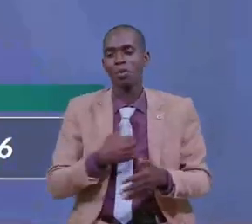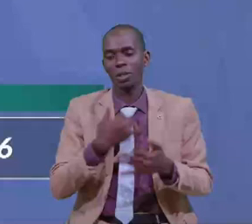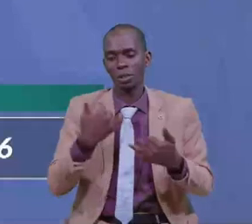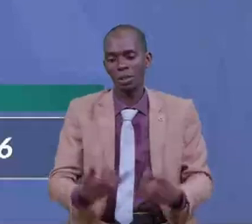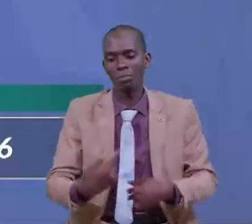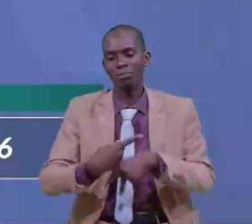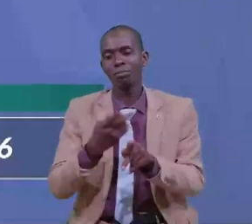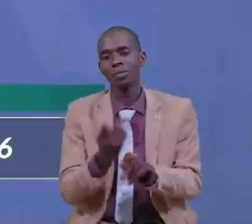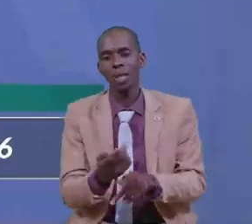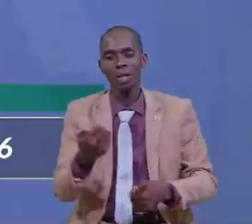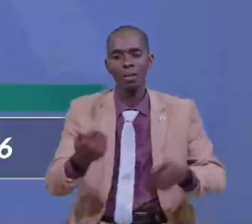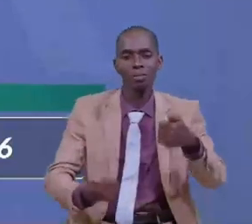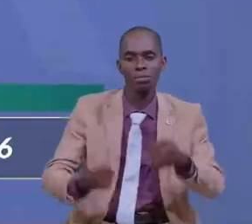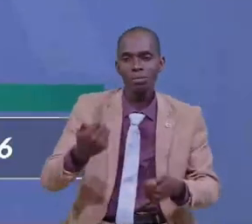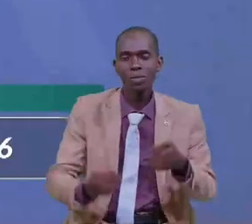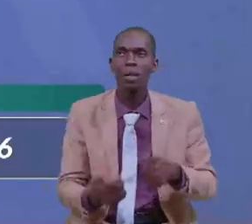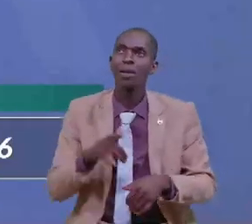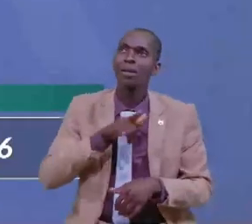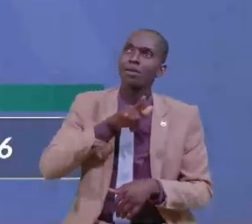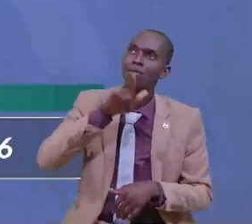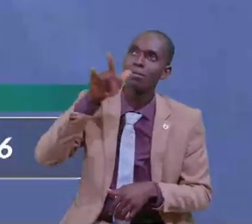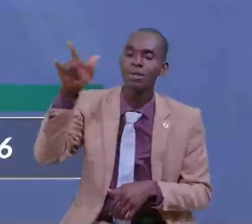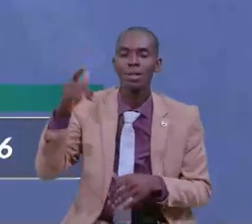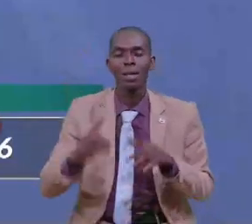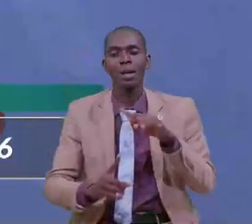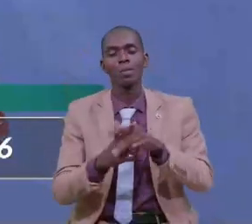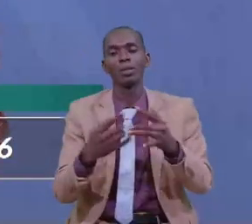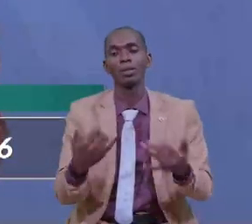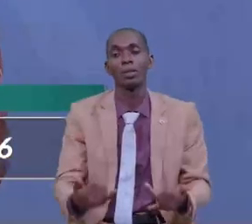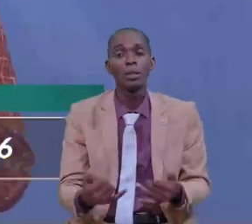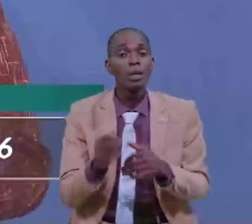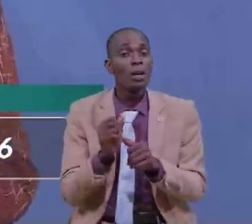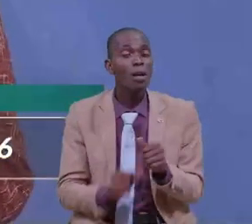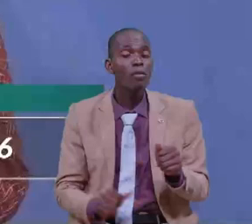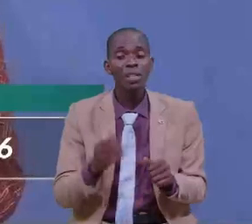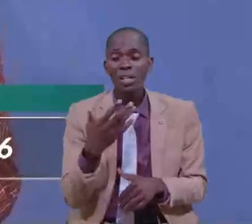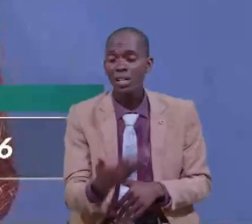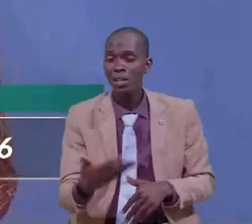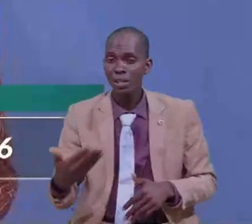des choses avant que les véhicules et les avions ne viennent.